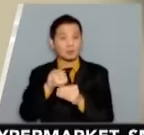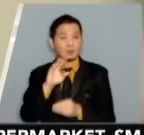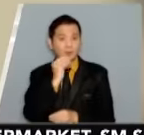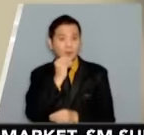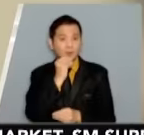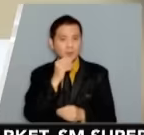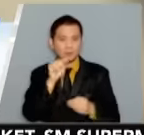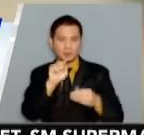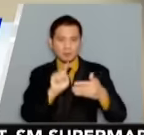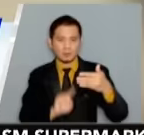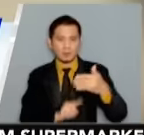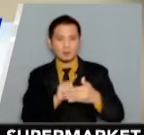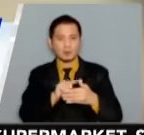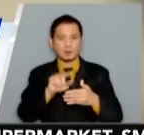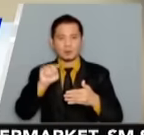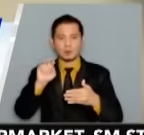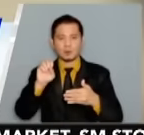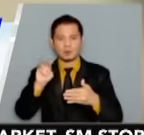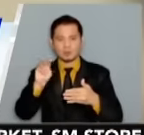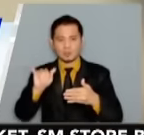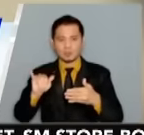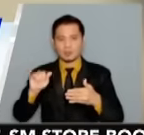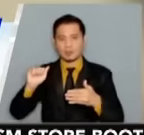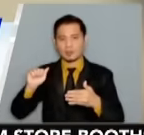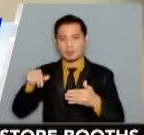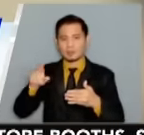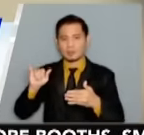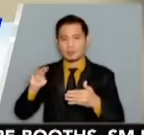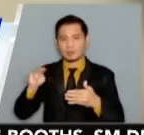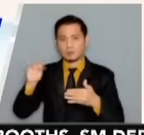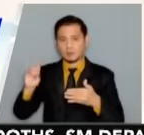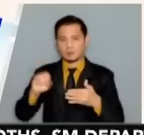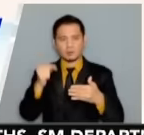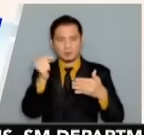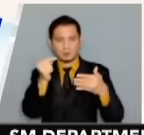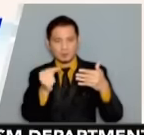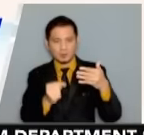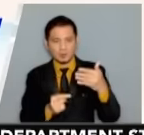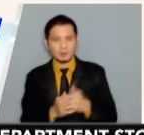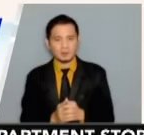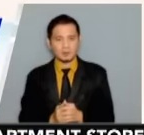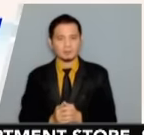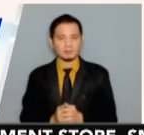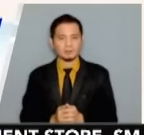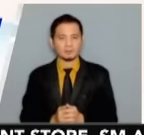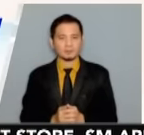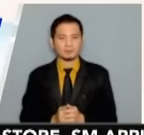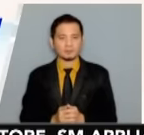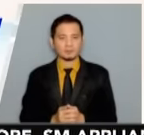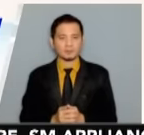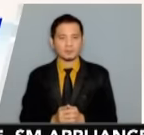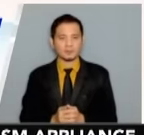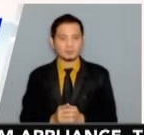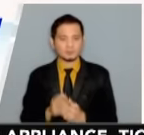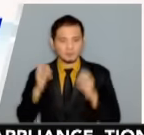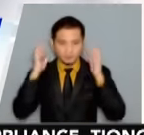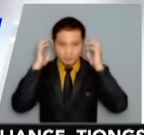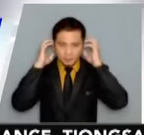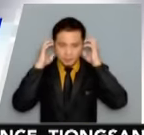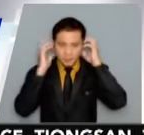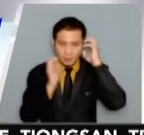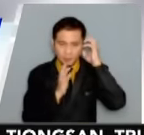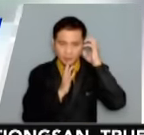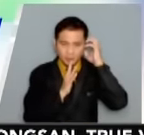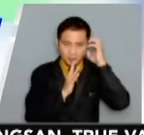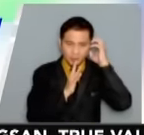pag-atid sundo sa'yo. Hindi naman talaga mahalaga sa akin kung saang lugar tayo kakain. Suma sa inyo, Suma sa